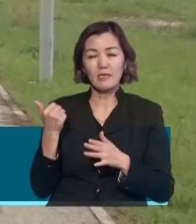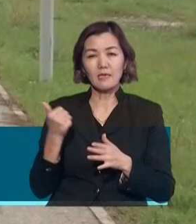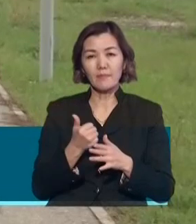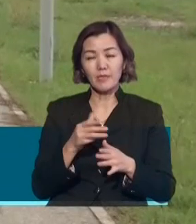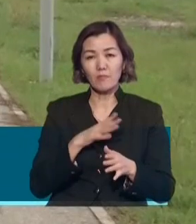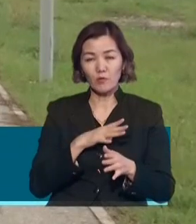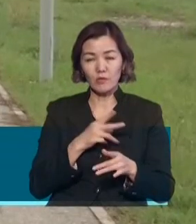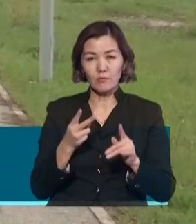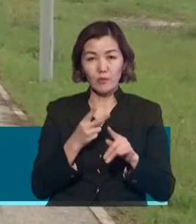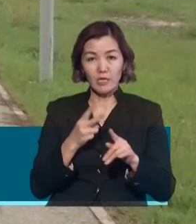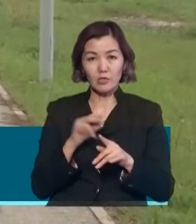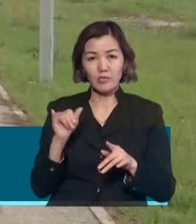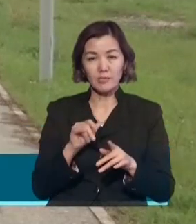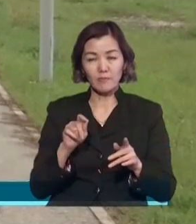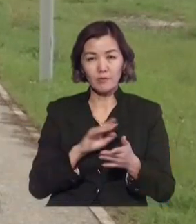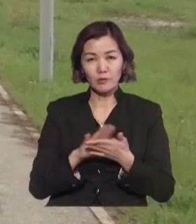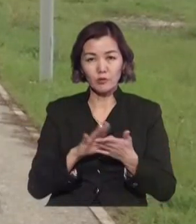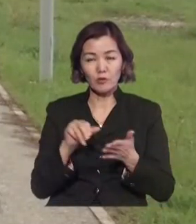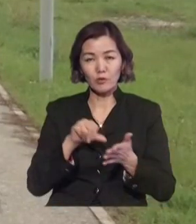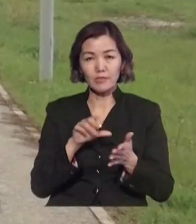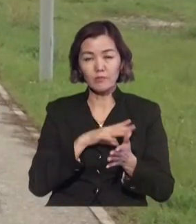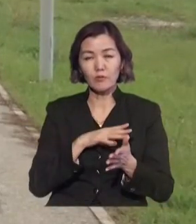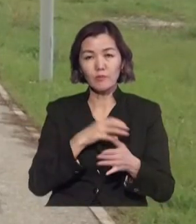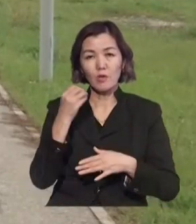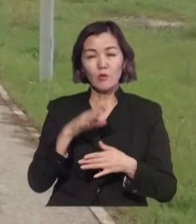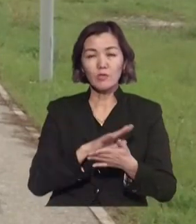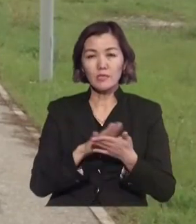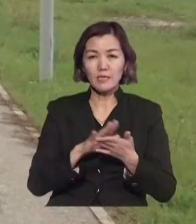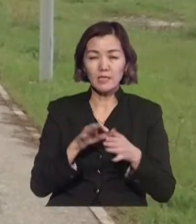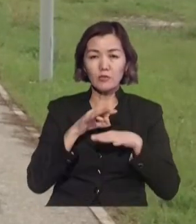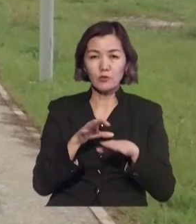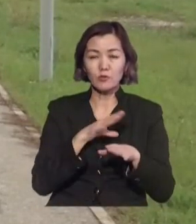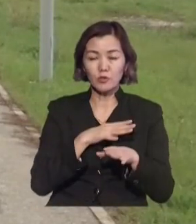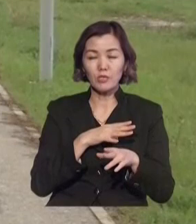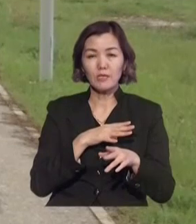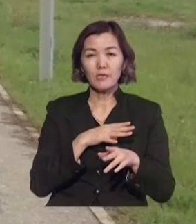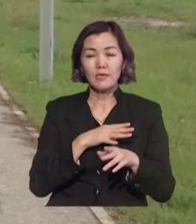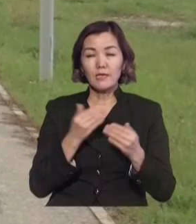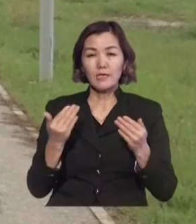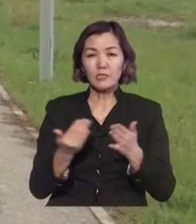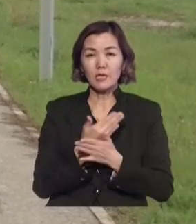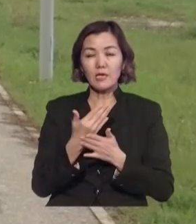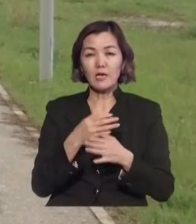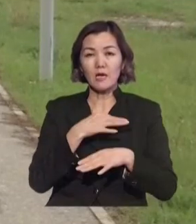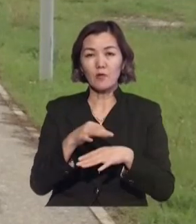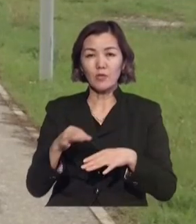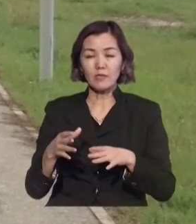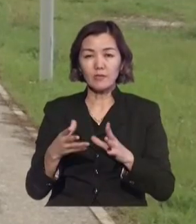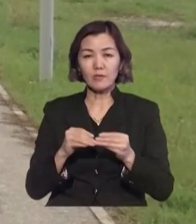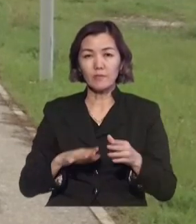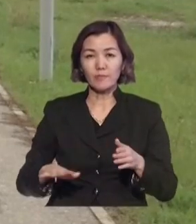шыққанбыз. Өзіміздің жаңа қала орталығының тазалықтарын жүргіздік. Міне осы енді жаңа